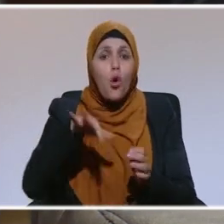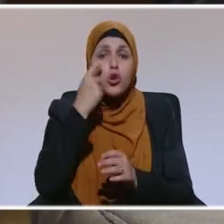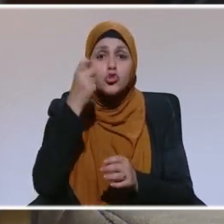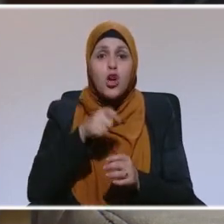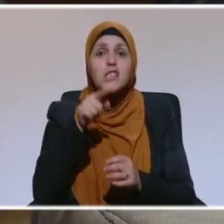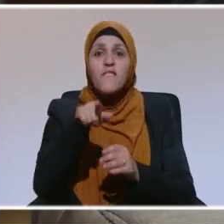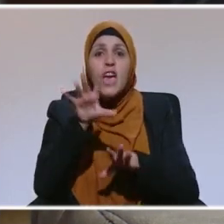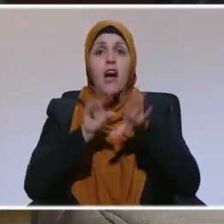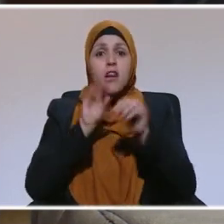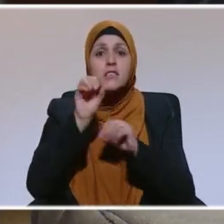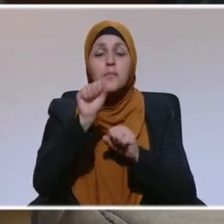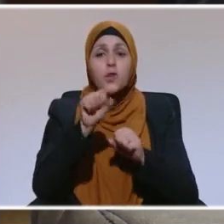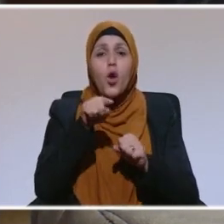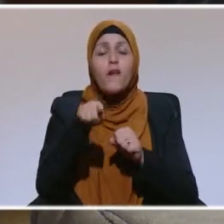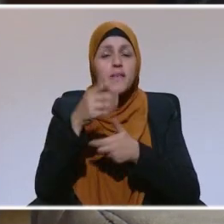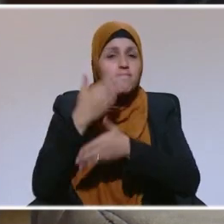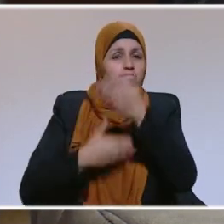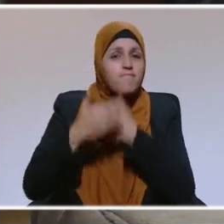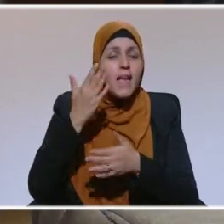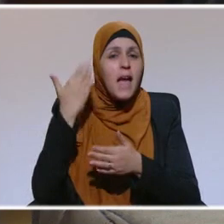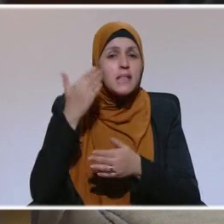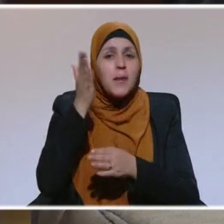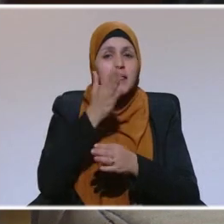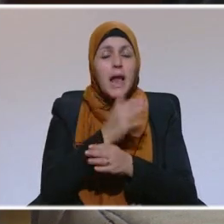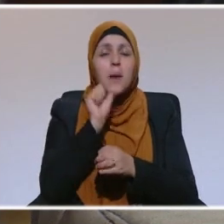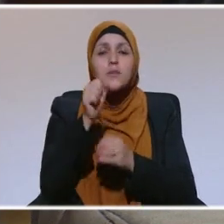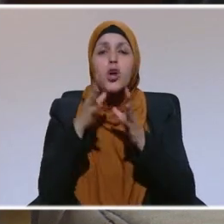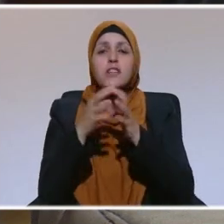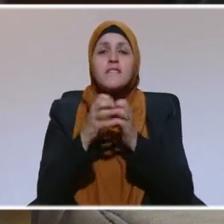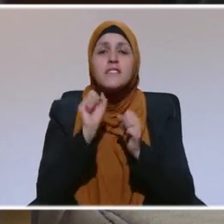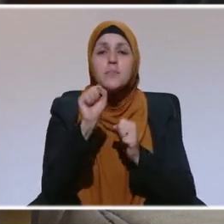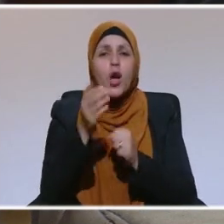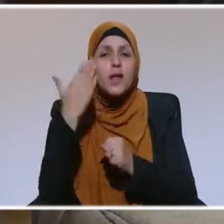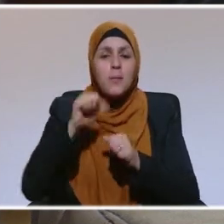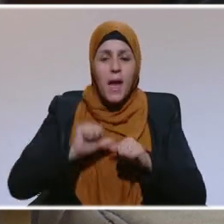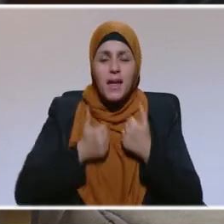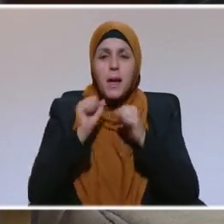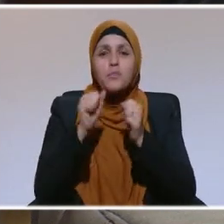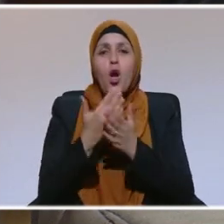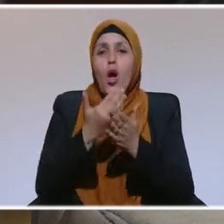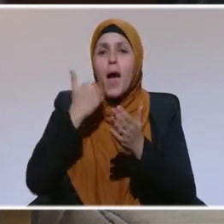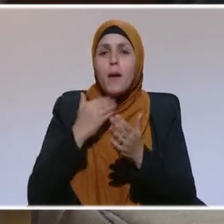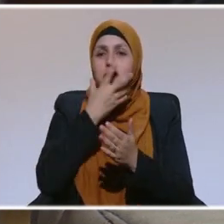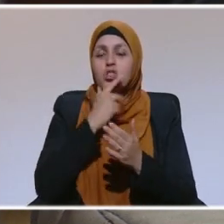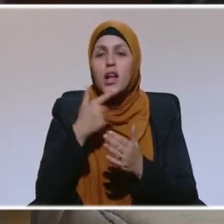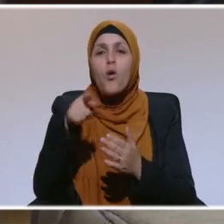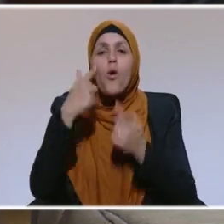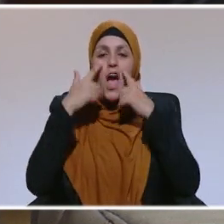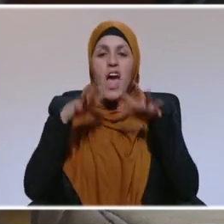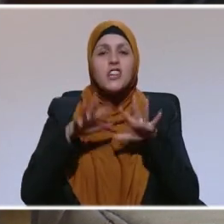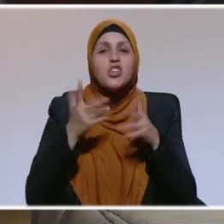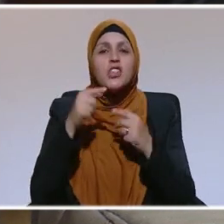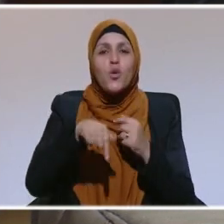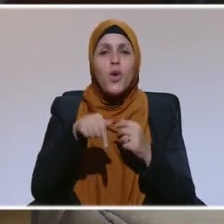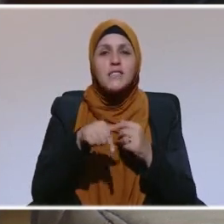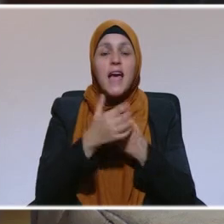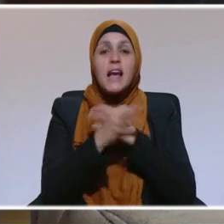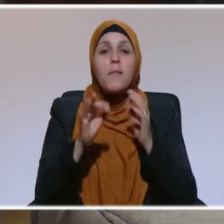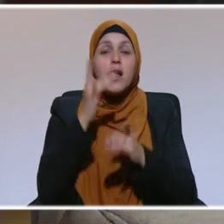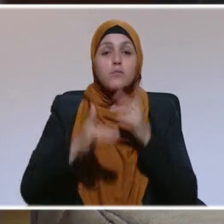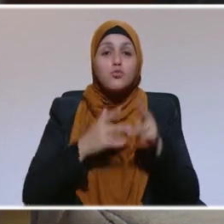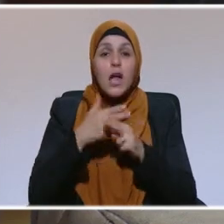واحد عنده الفلاش باك بتاعه اللي هو تاريخه كان عامل ازاي وحياته قبل كده كانت عاملة ازاي وهو عايش ايه دلوقتي.